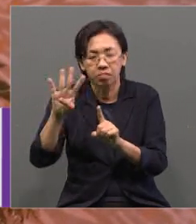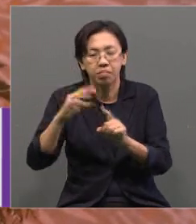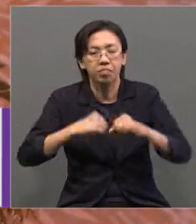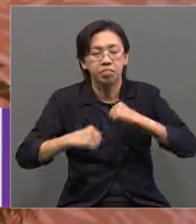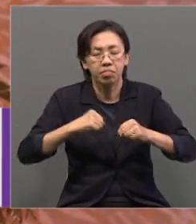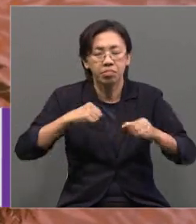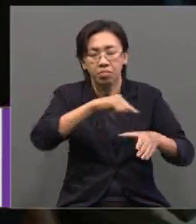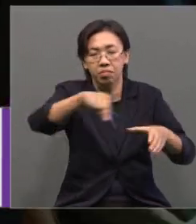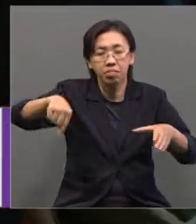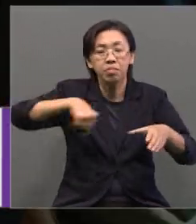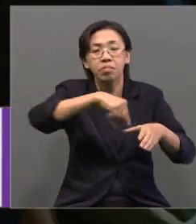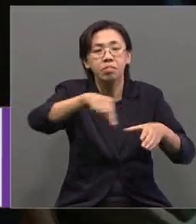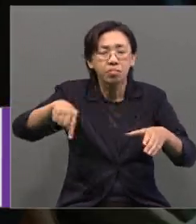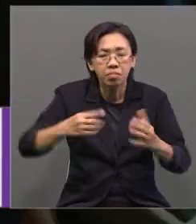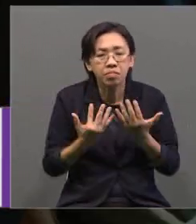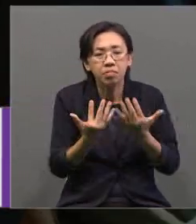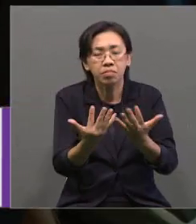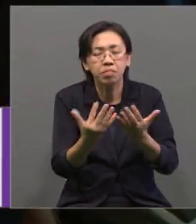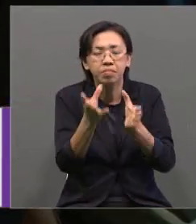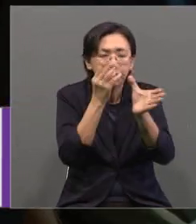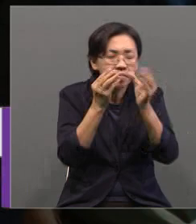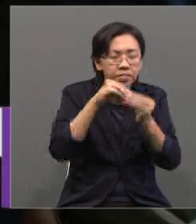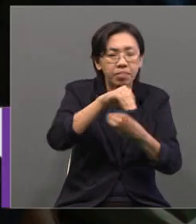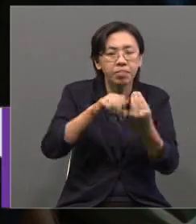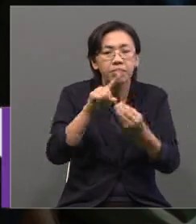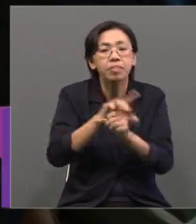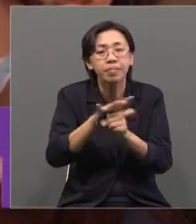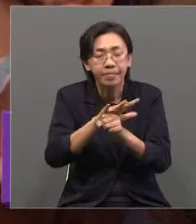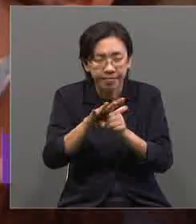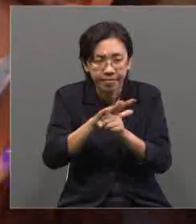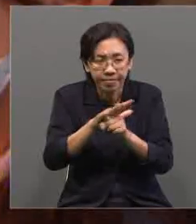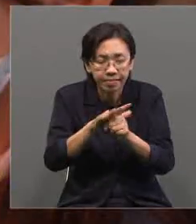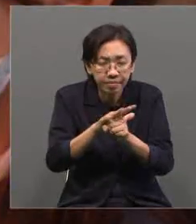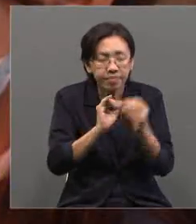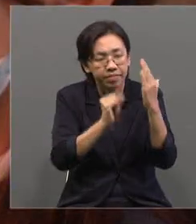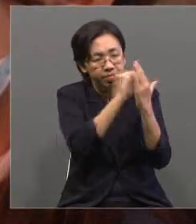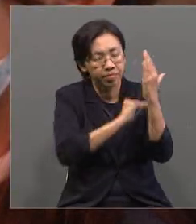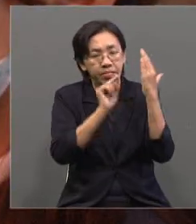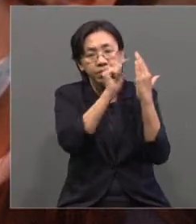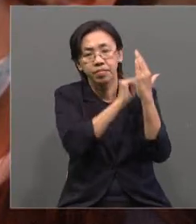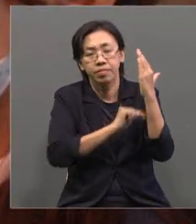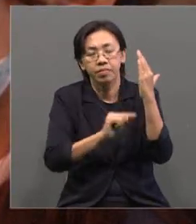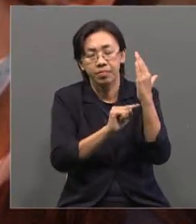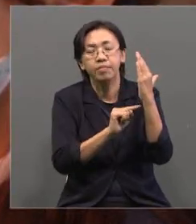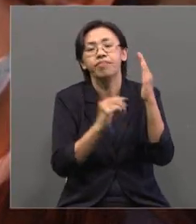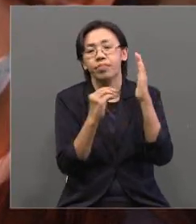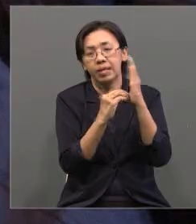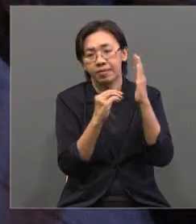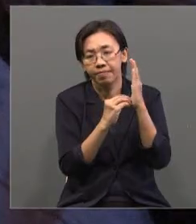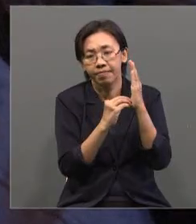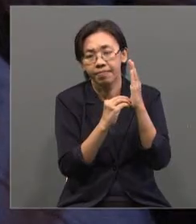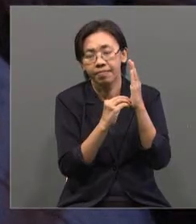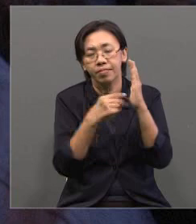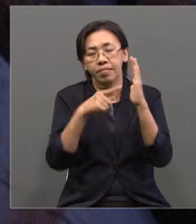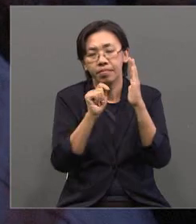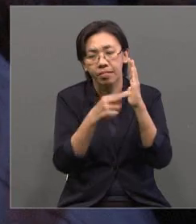ชนที่เข้าร่วมโครงการเนี่ยนะฮะก็จะได้ไปศึกษาหลักปรัชญาของเศรษฐกิจพอเพียงในหลายจังหวัดเลยครับทั้งในพื้นที่ของกรุงเทพป